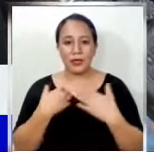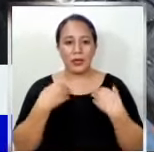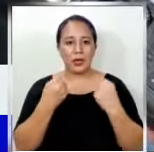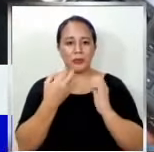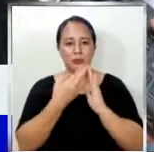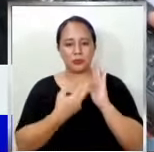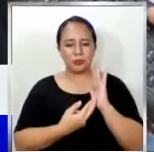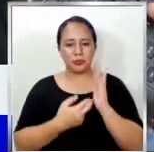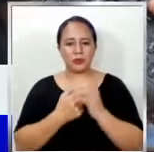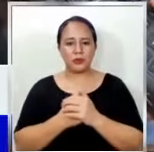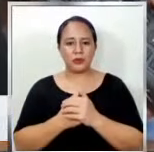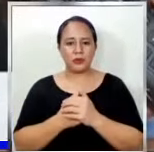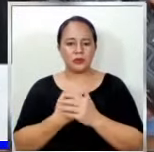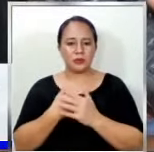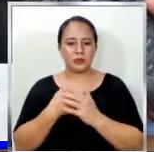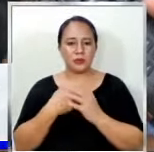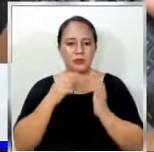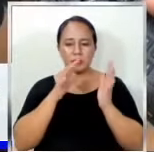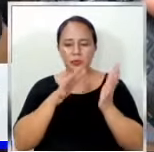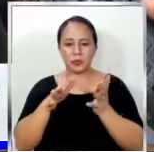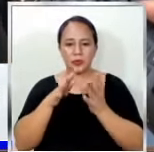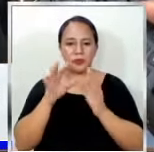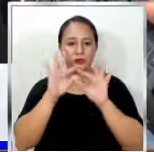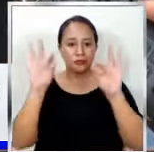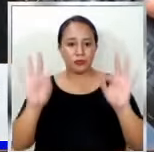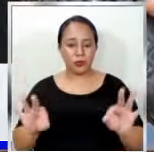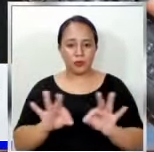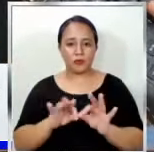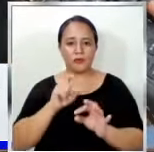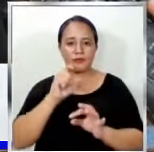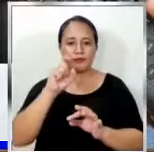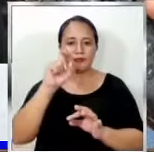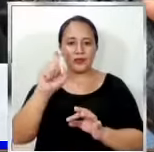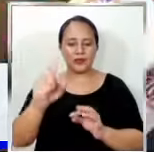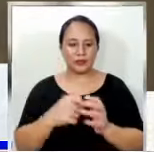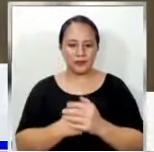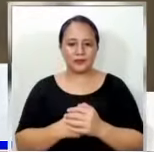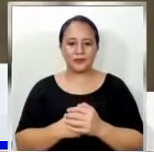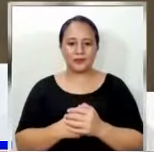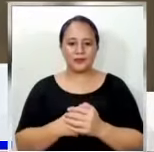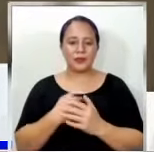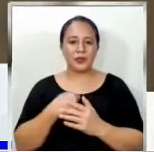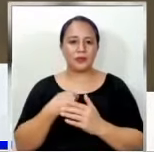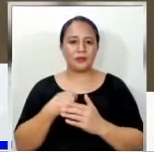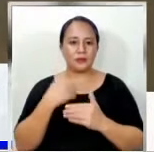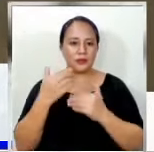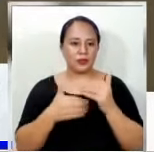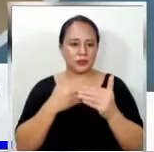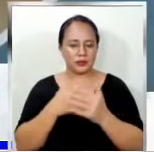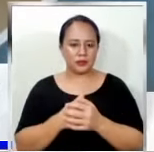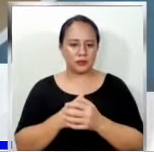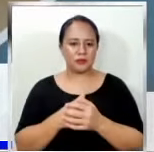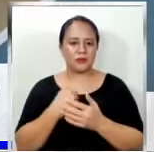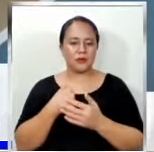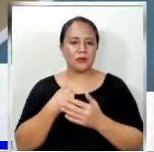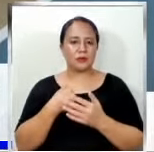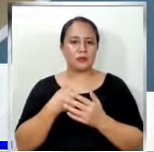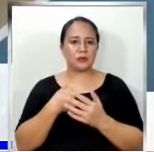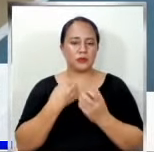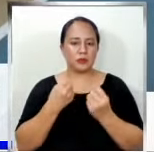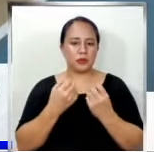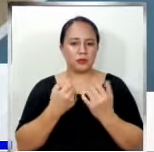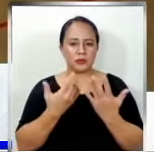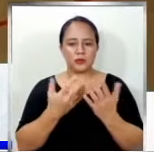pwede mag-download na sila ng form para mas mabilis na po yung process. Sa dami rin ng mga naghahabol, sa covered court